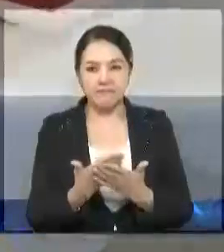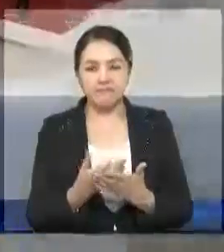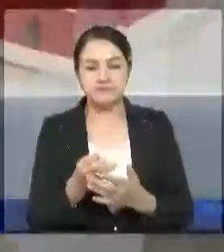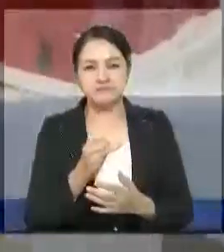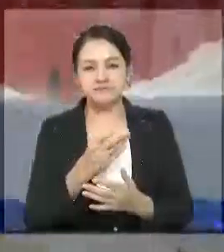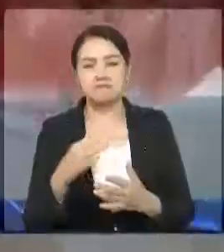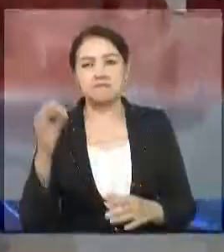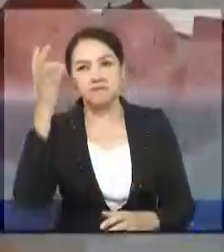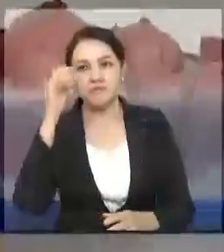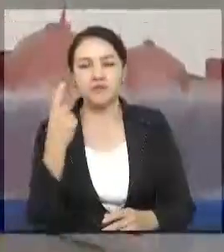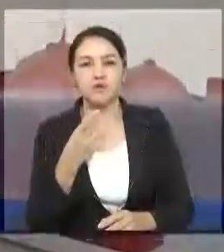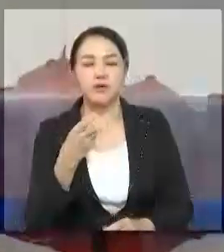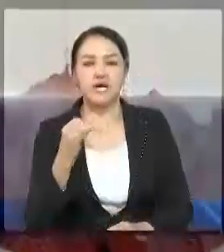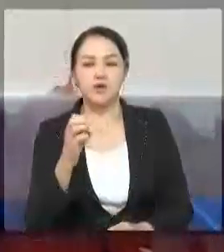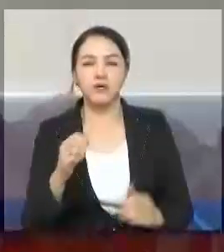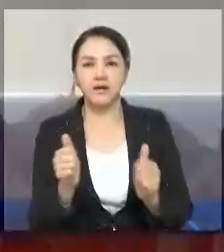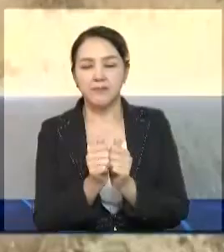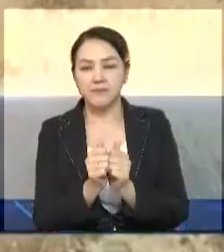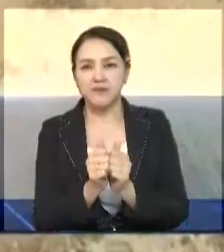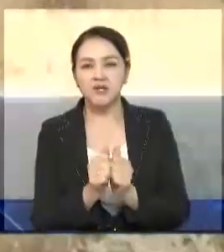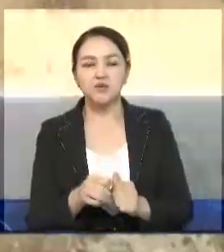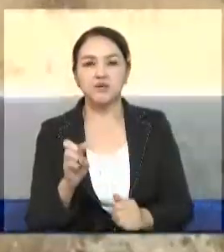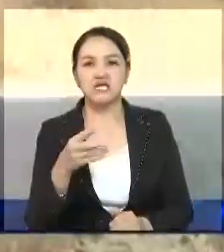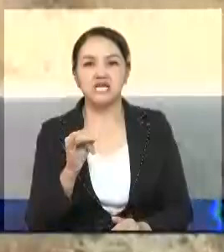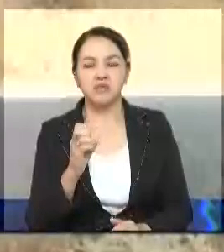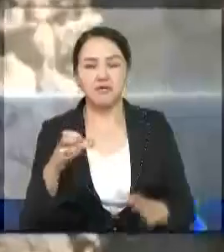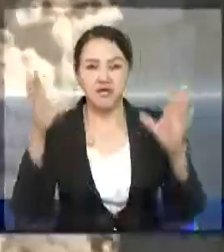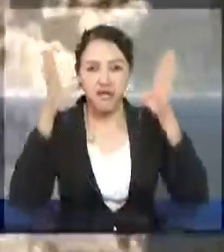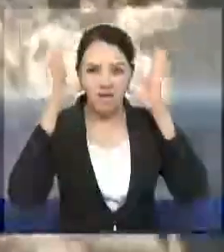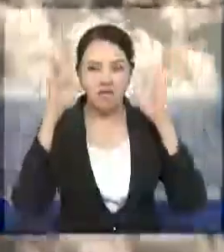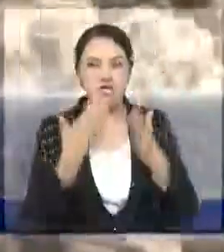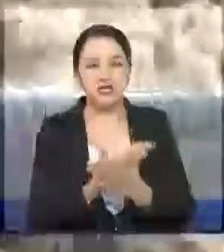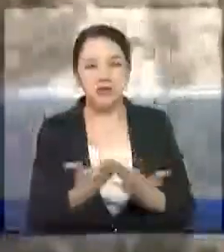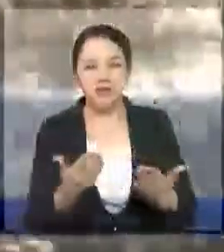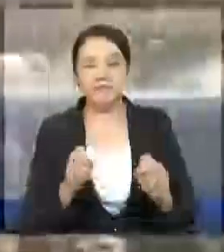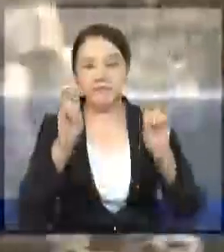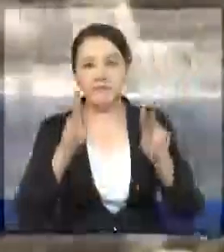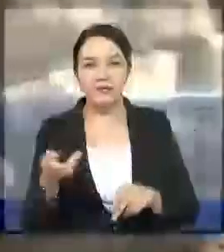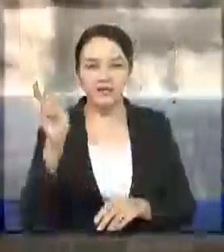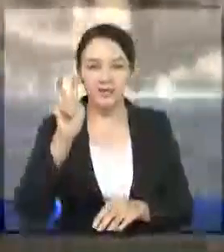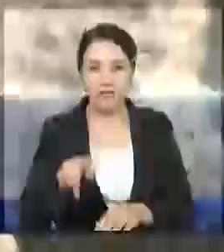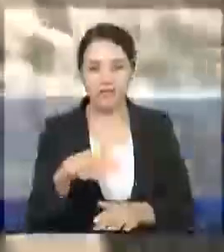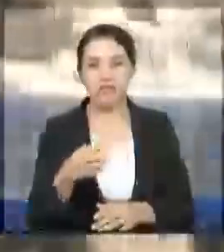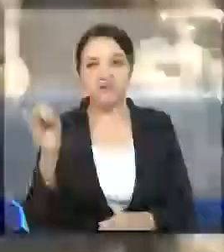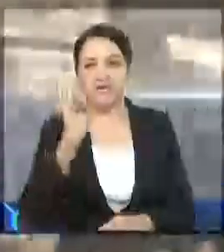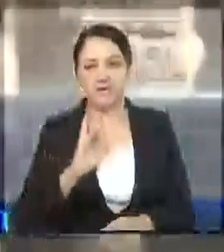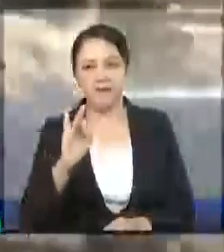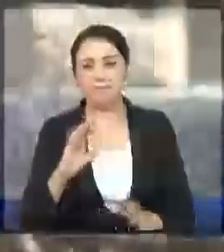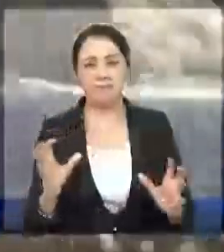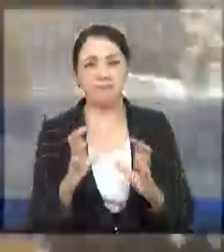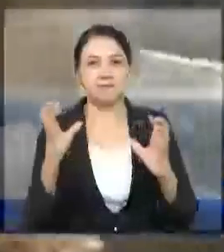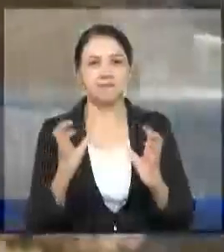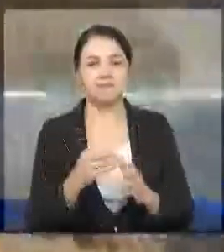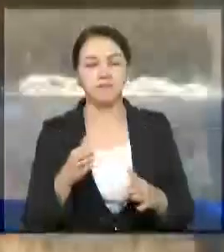мәдени ескерткіштің бірі Шұбарқұдық маңында орналасқан Досжан Ишан мешіті. Өңірге арнайы келген археологтар тарихи ескерткішті сақтап